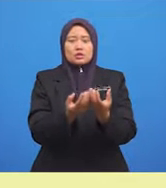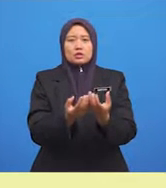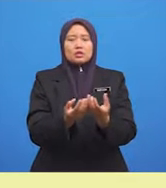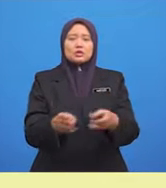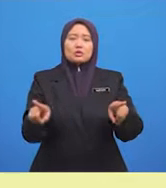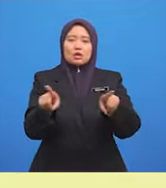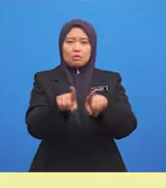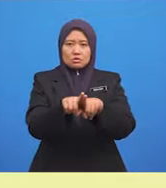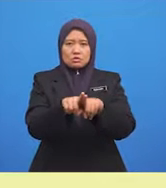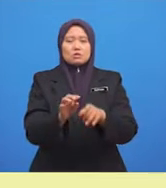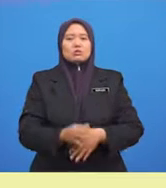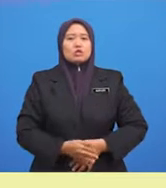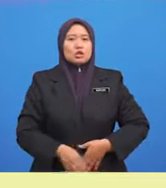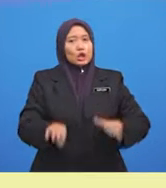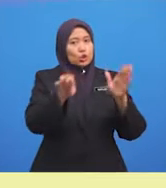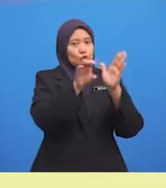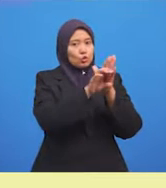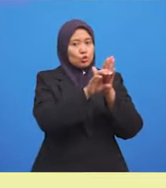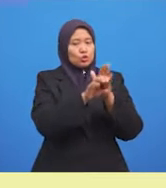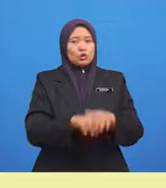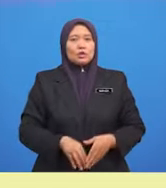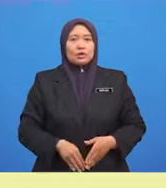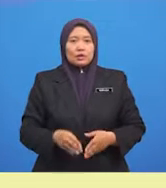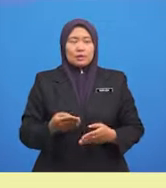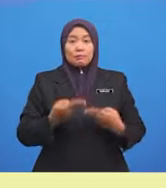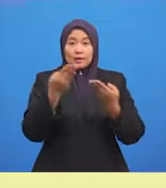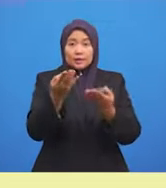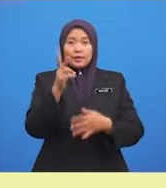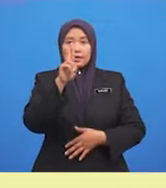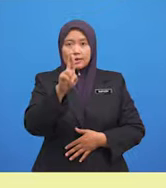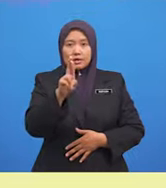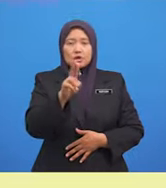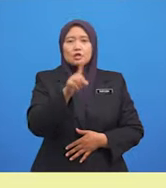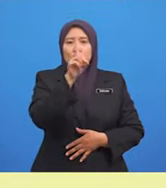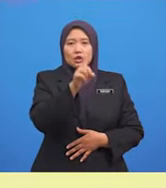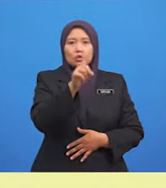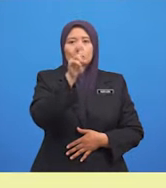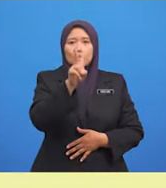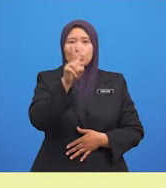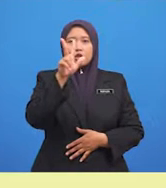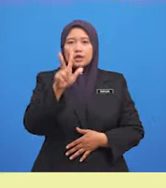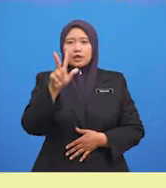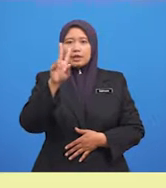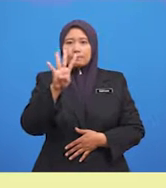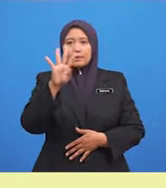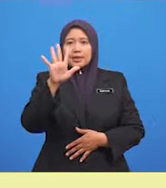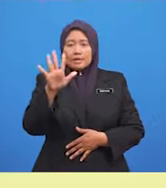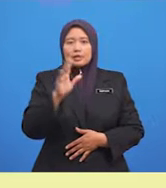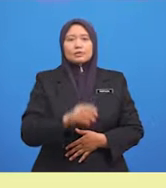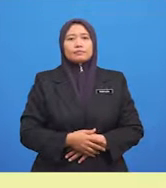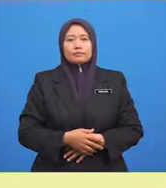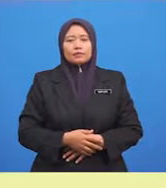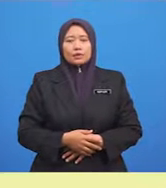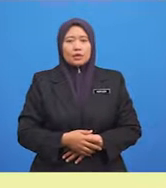sama. Cikgu beri satu contoh. Diberi set R ialah